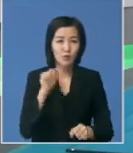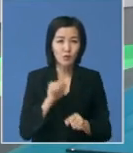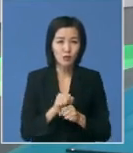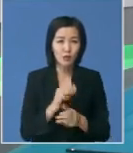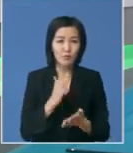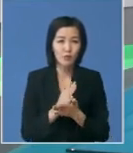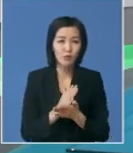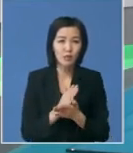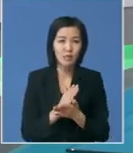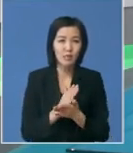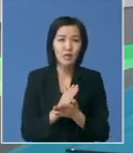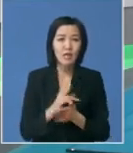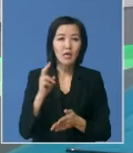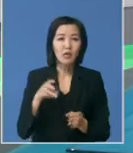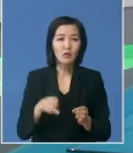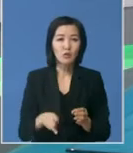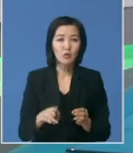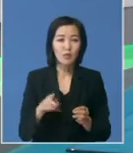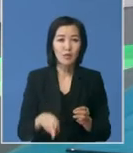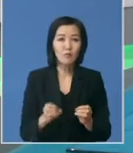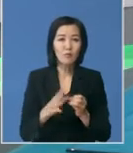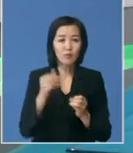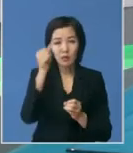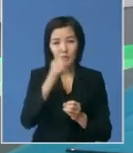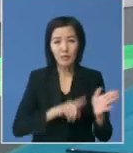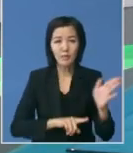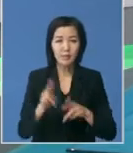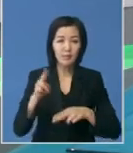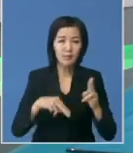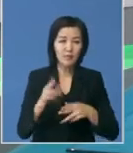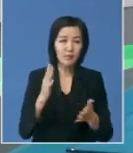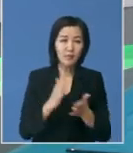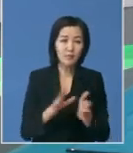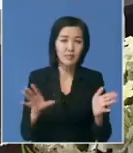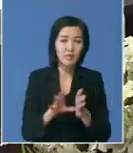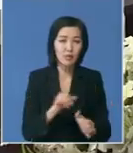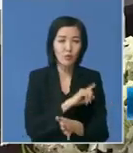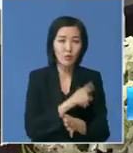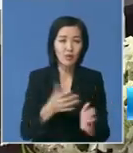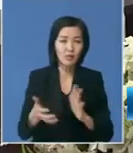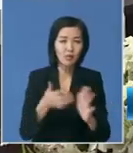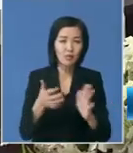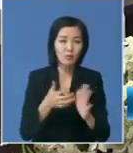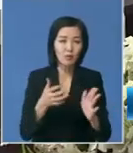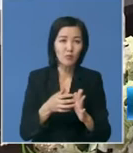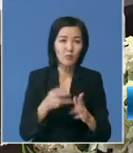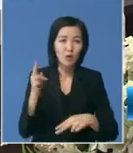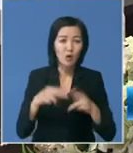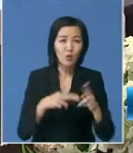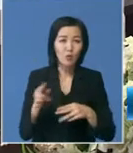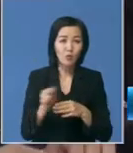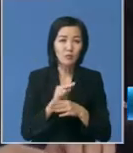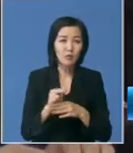өнім шығаратын кәсіпорын 2015 жылдан бастап салына бастаған. Алайда электр қуатының жетіспеушілігінен құрылыс монтаждау жұмыстарының екінші